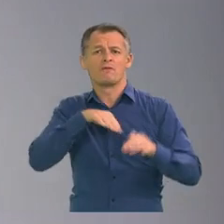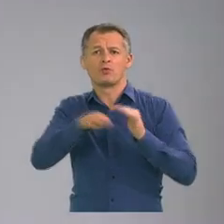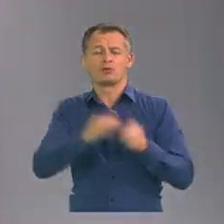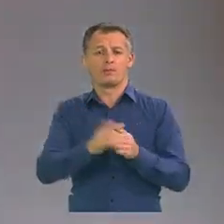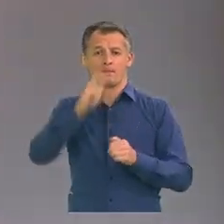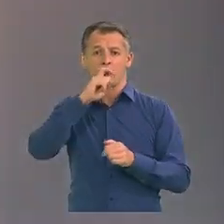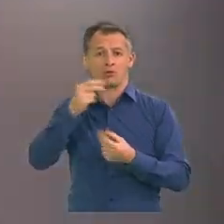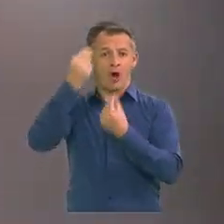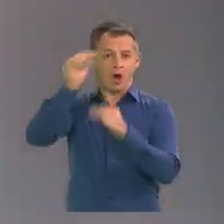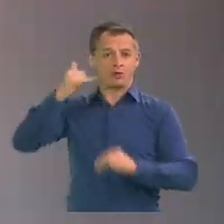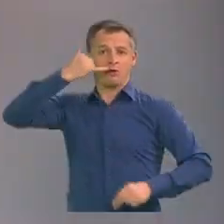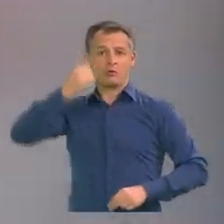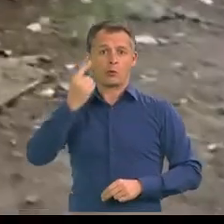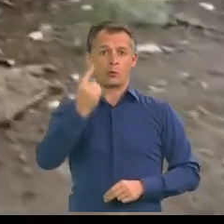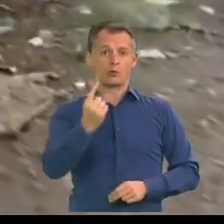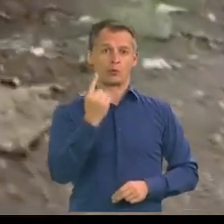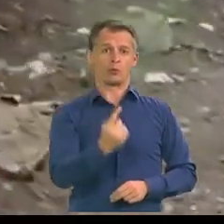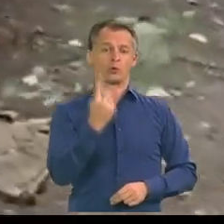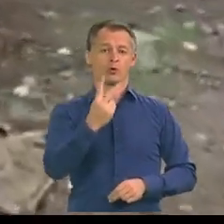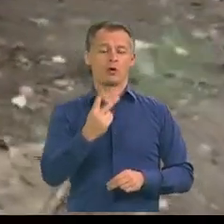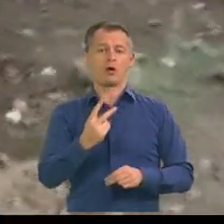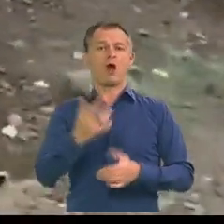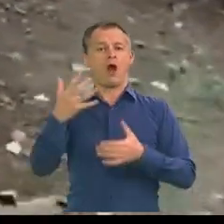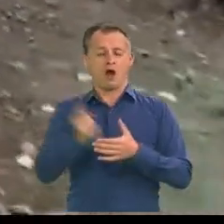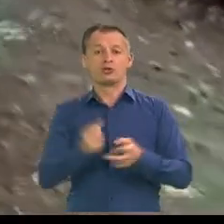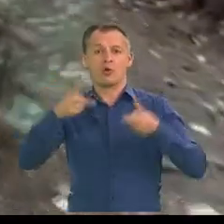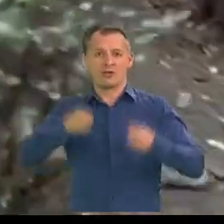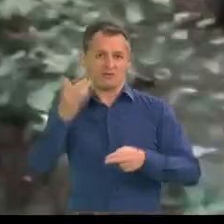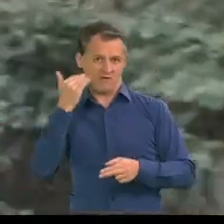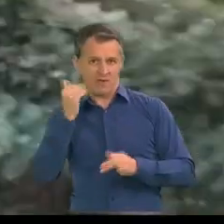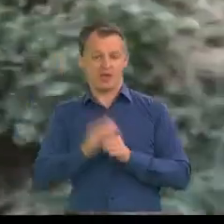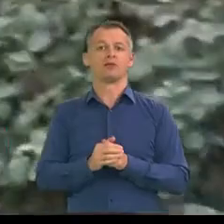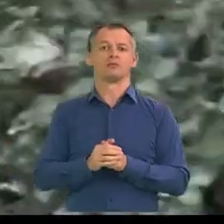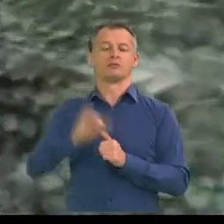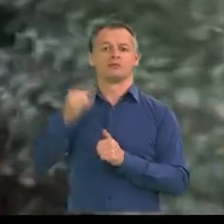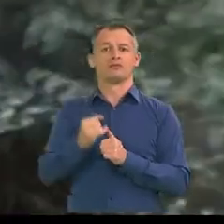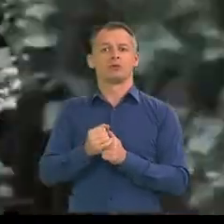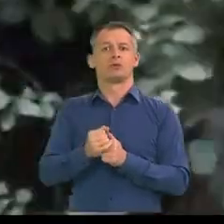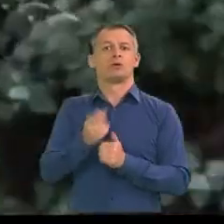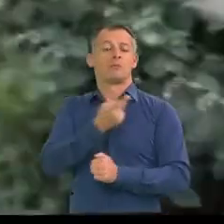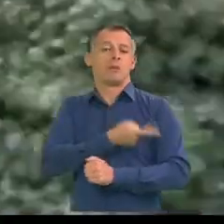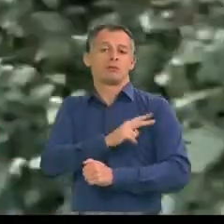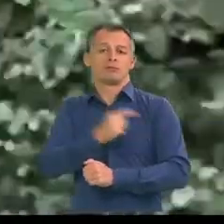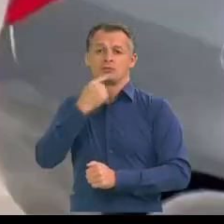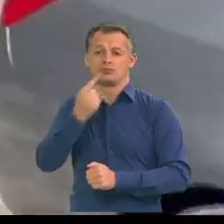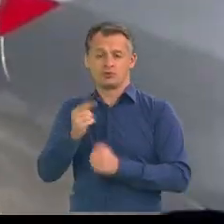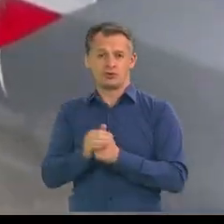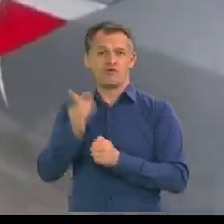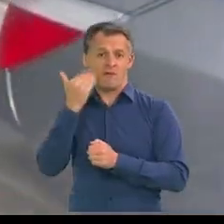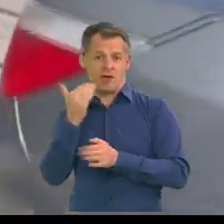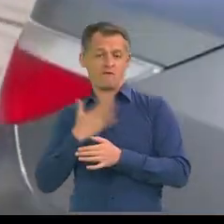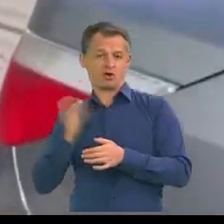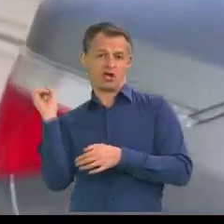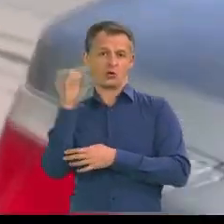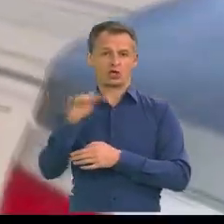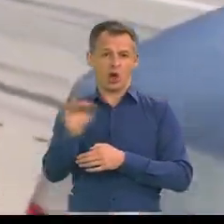Bărbatul care a sunat la 112 a reușit să o împiedice pe femeie să-și ducă planul până la capăt. Conform martorilor, i-ar fi vrut să-și arunce copilul în fața unei mașini,